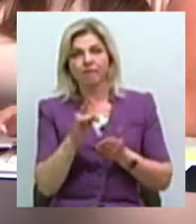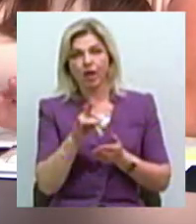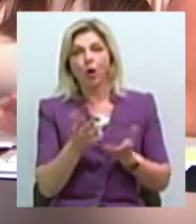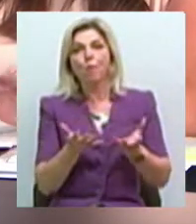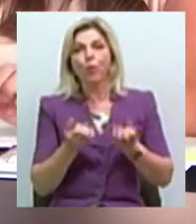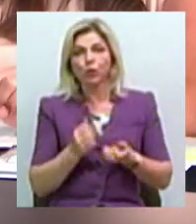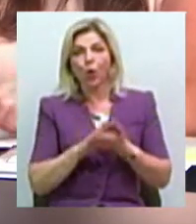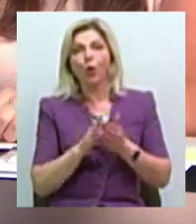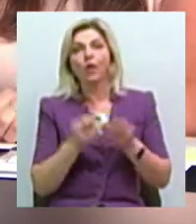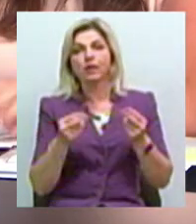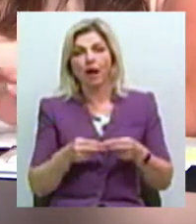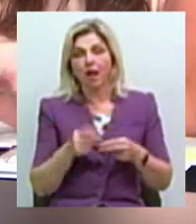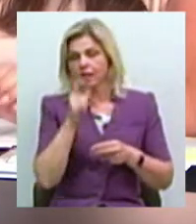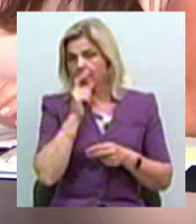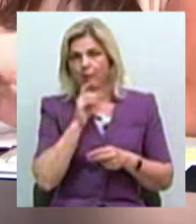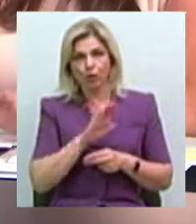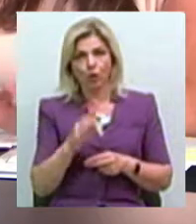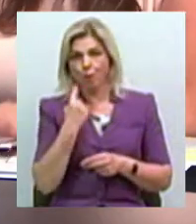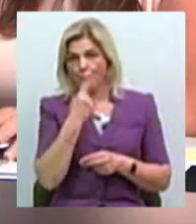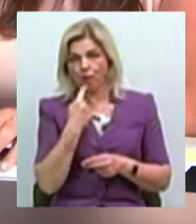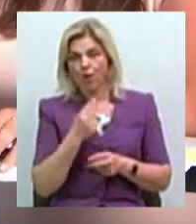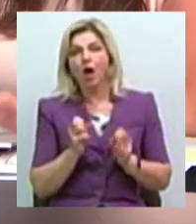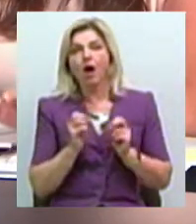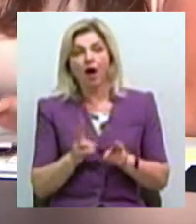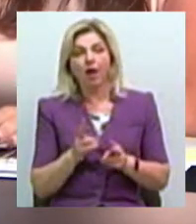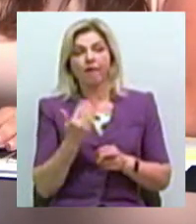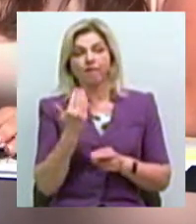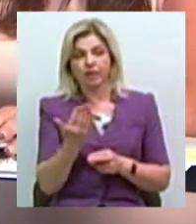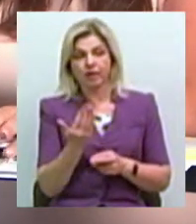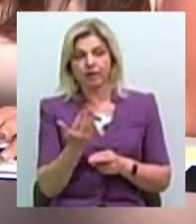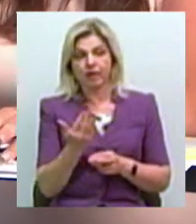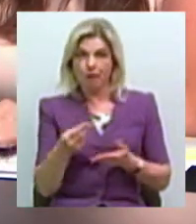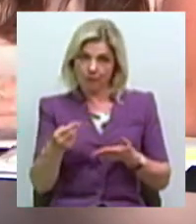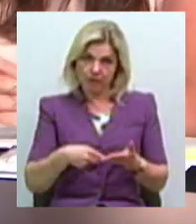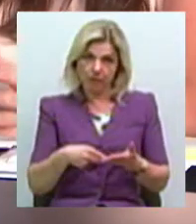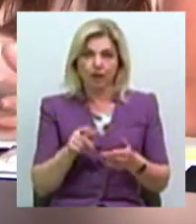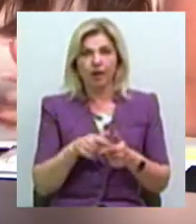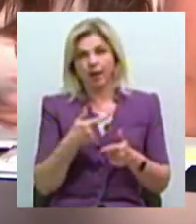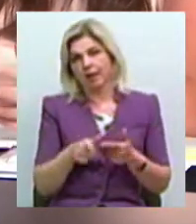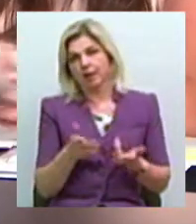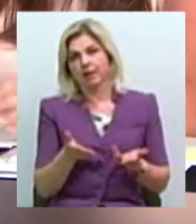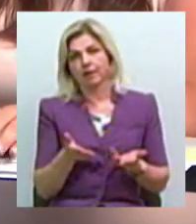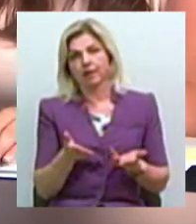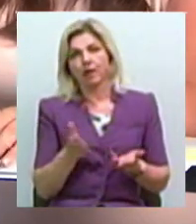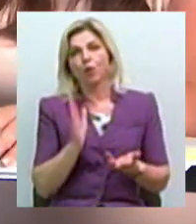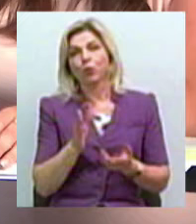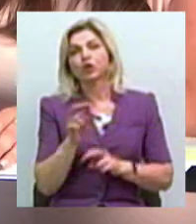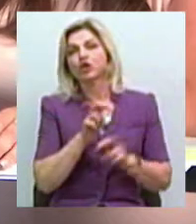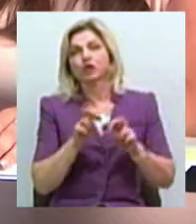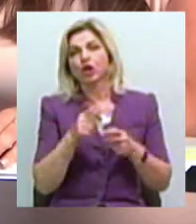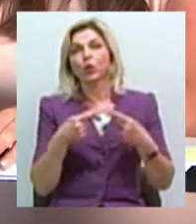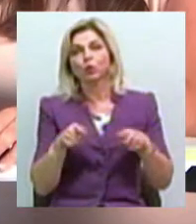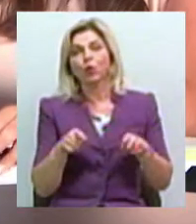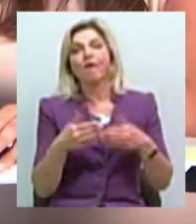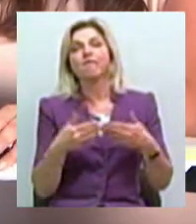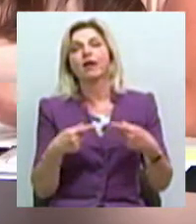контракт, незрозумілий для вас мовою, яким чином ви поступите? Да? Чи ви підпишете його, чи ви, ну, чи ви будете шукати якийсь інший варіант?